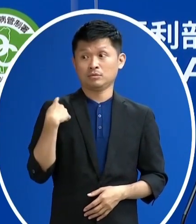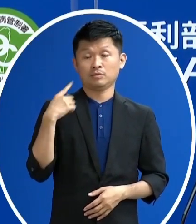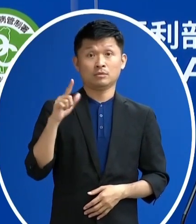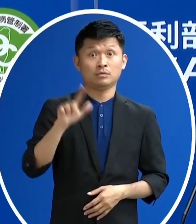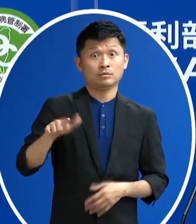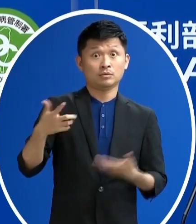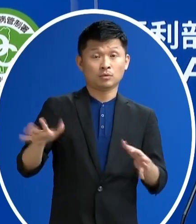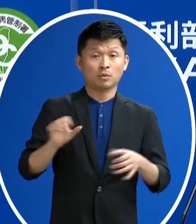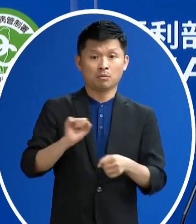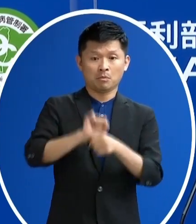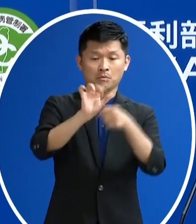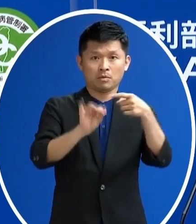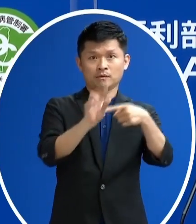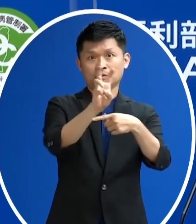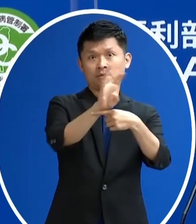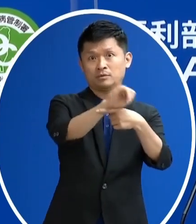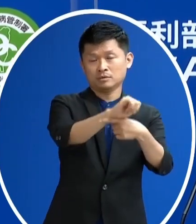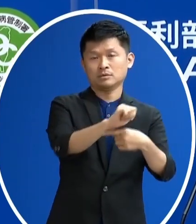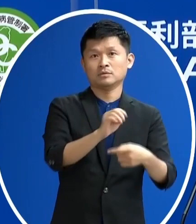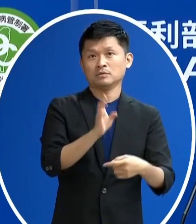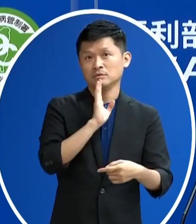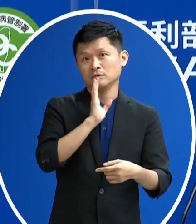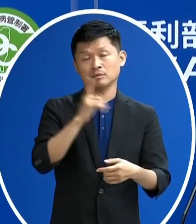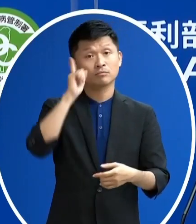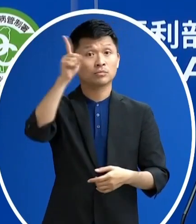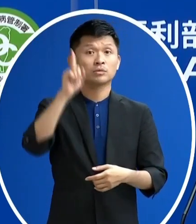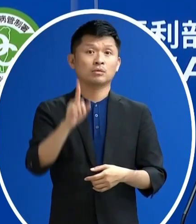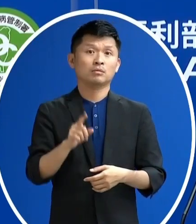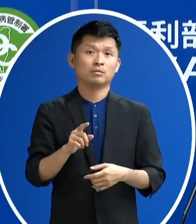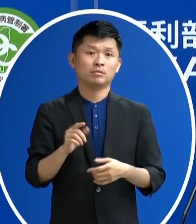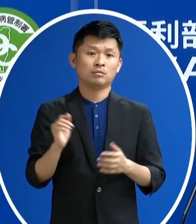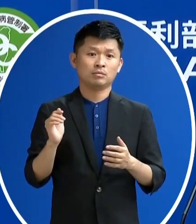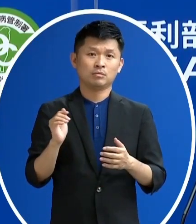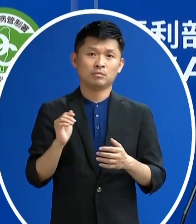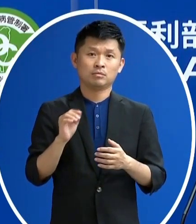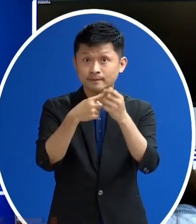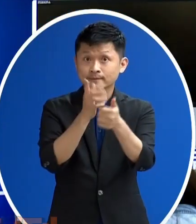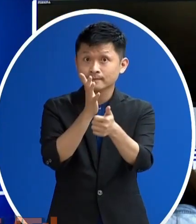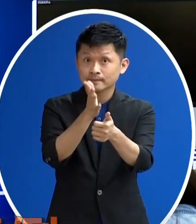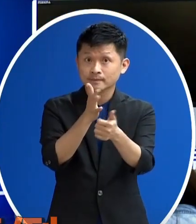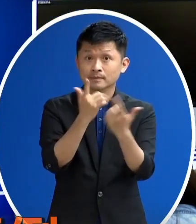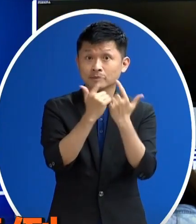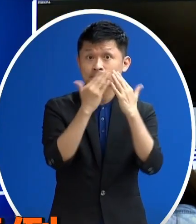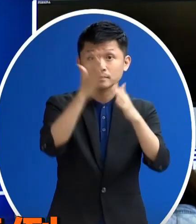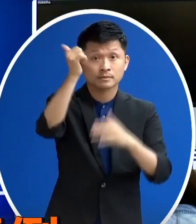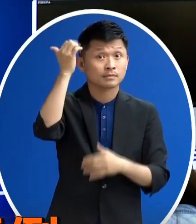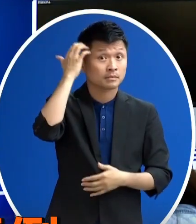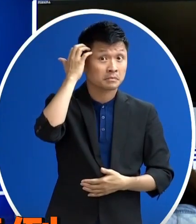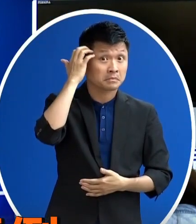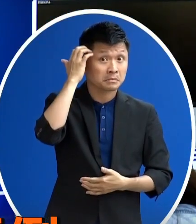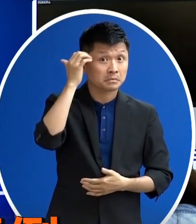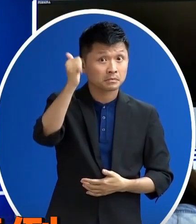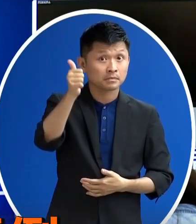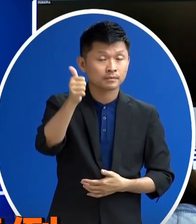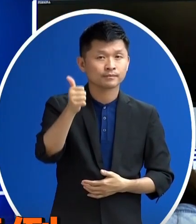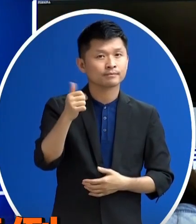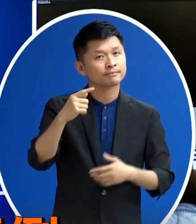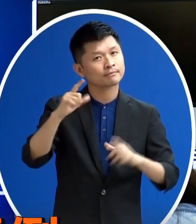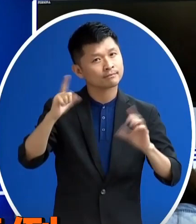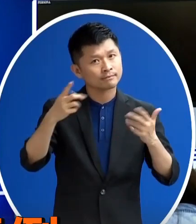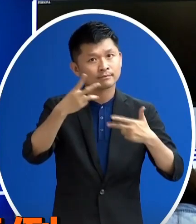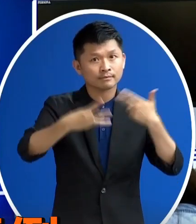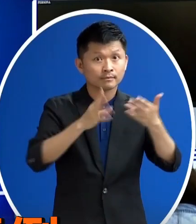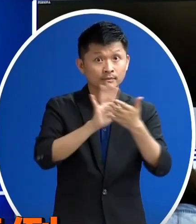长了30几%，哦，这样的一个情况，那明天就几乎是一定过一万的了。 有关台北市长柯文哲估计3周以